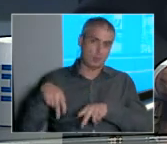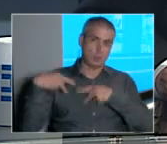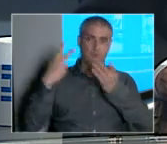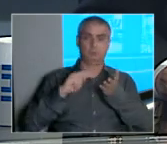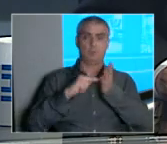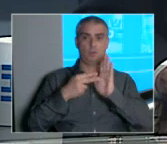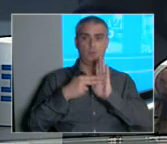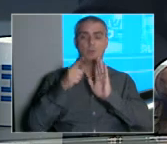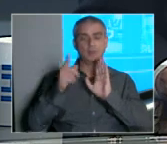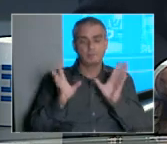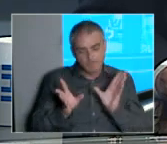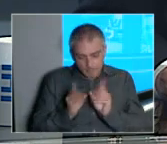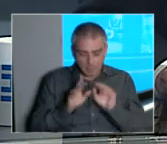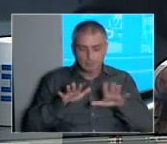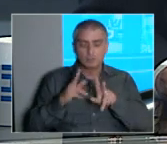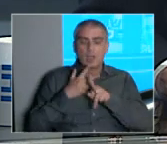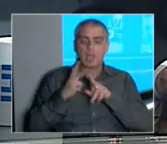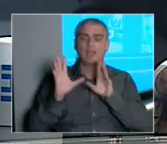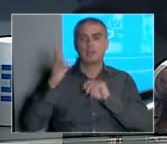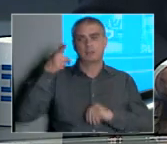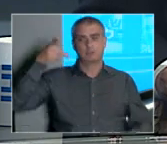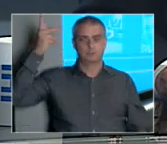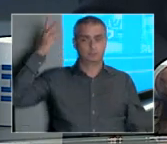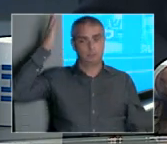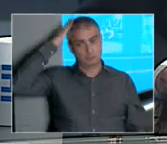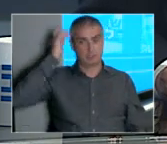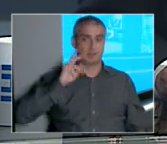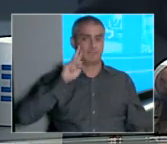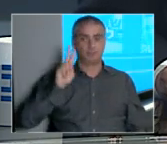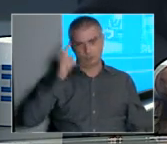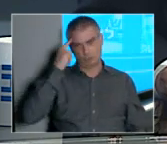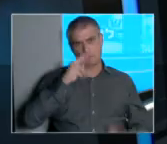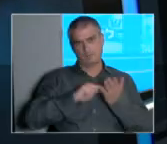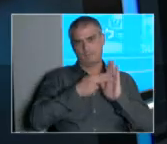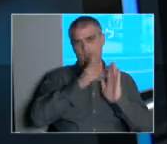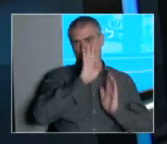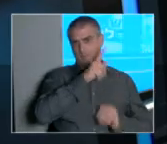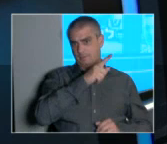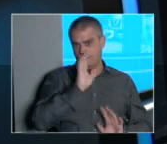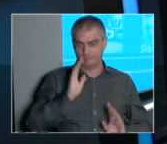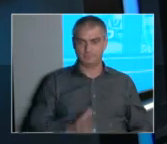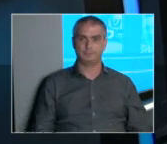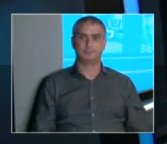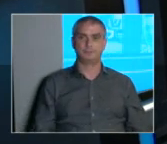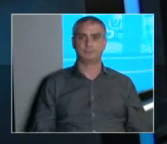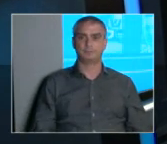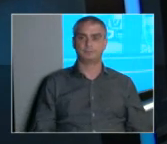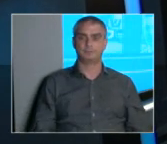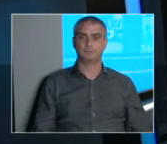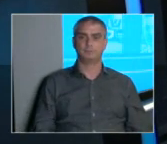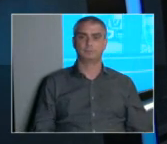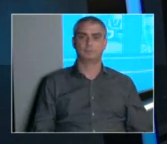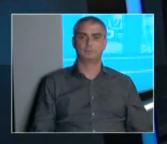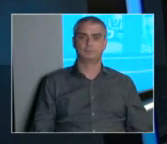לזירה, שאתם תשבו בממשלה רק שבנט ושקד יהיו בה, כי אנחנו יודעים מה נתניהו מתכנן, ככל שהוא יוכל. קודם כל, אנחנו